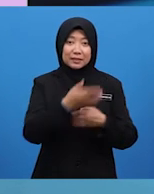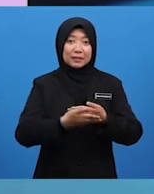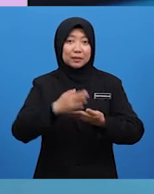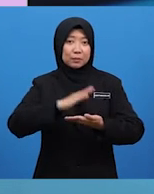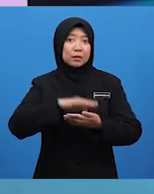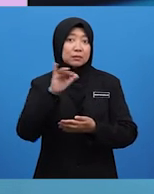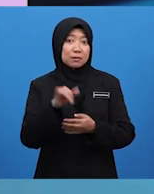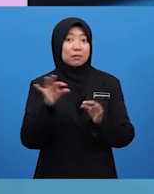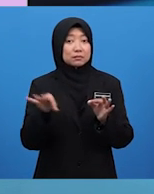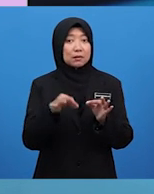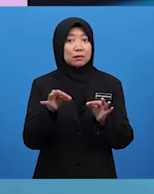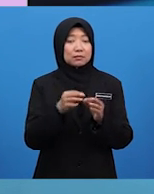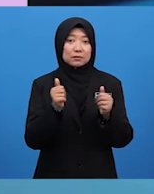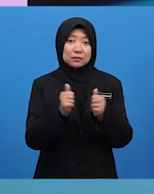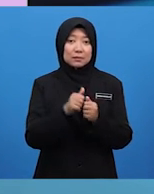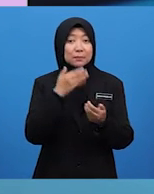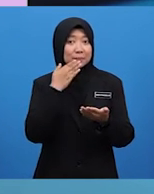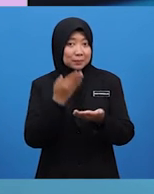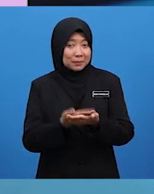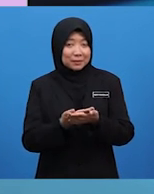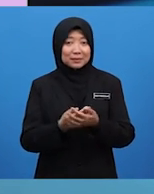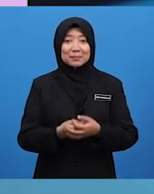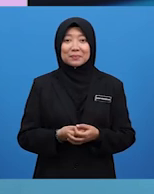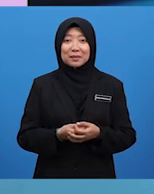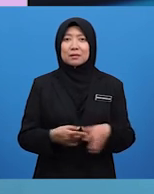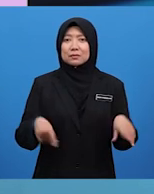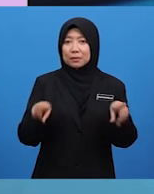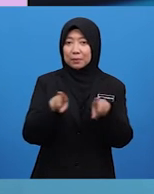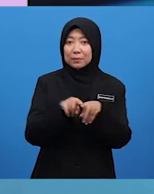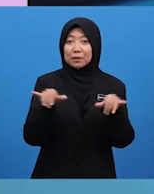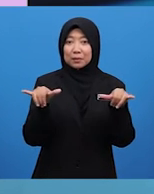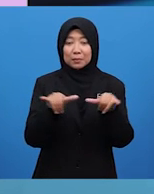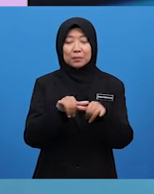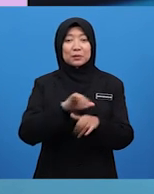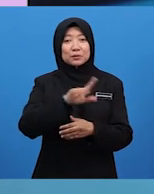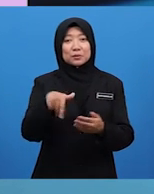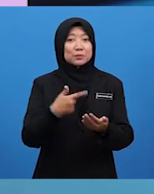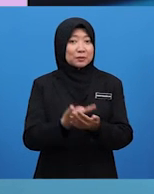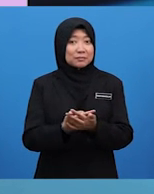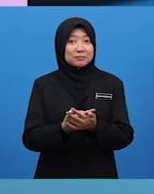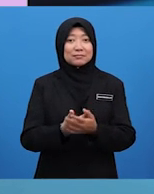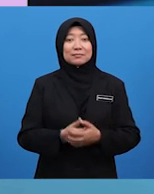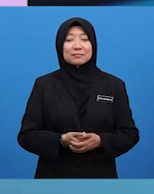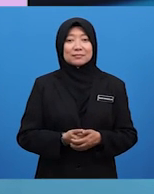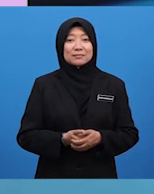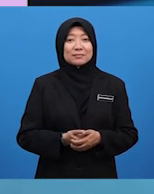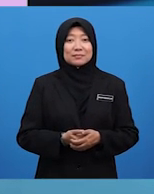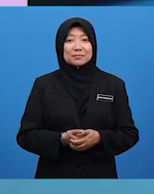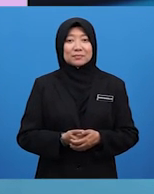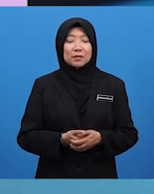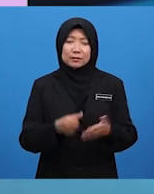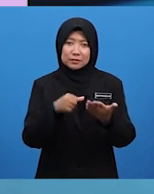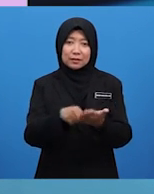kelepek yang dijahit dengan elok adalah sama lebar keseluruhan,